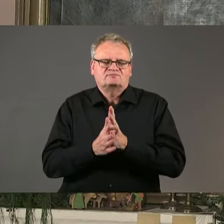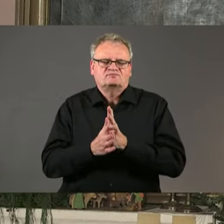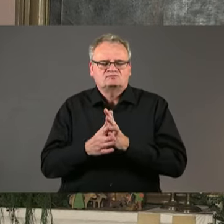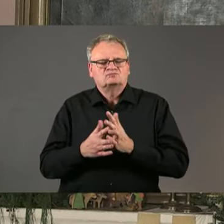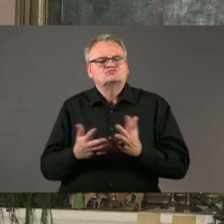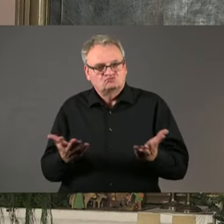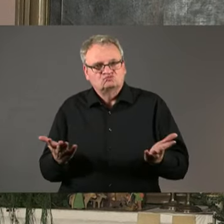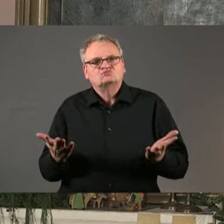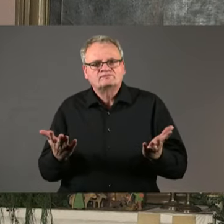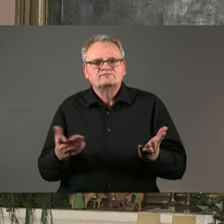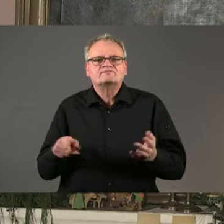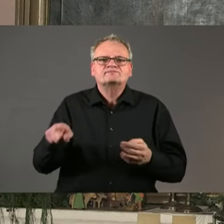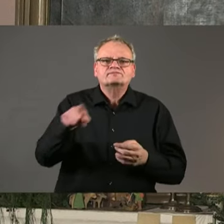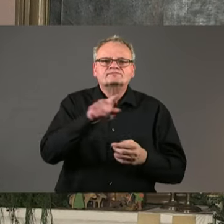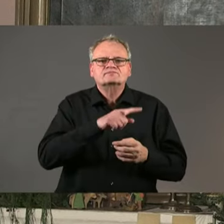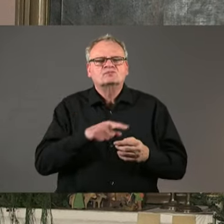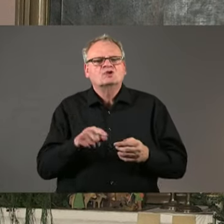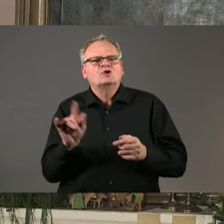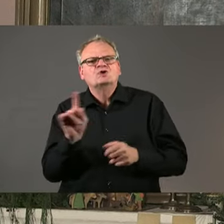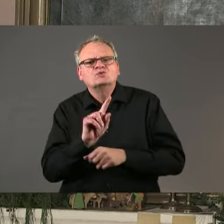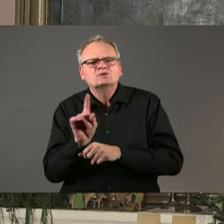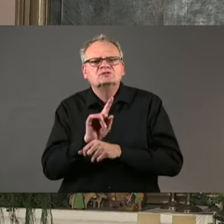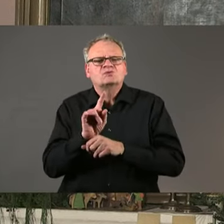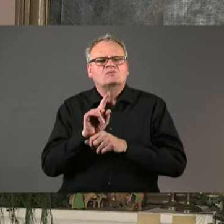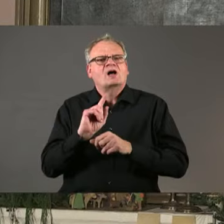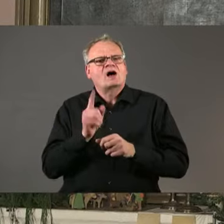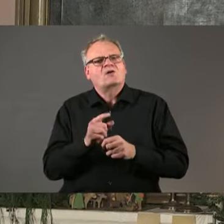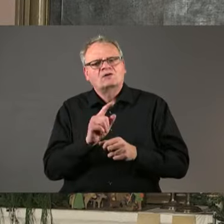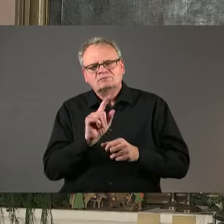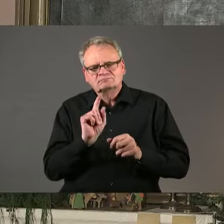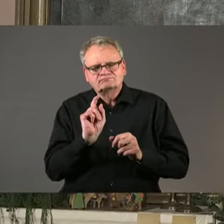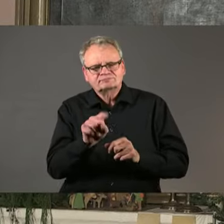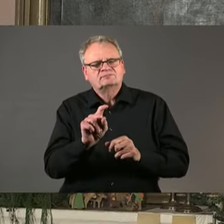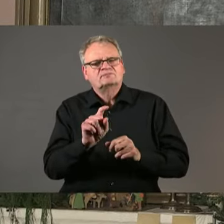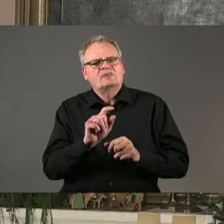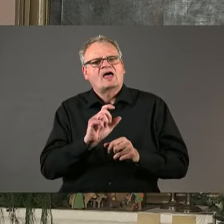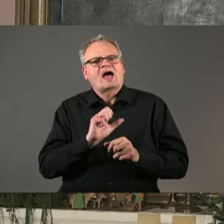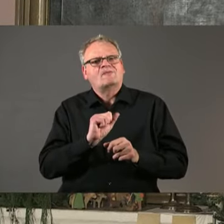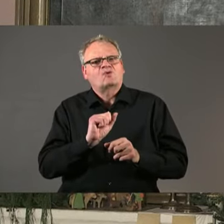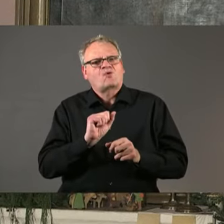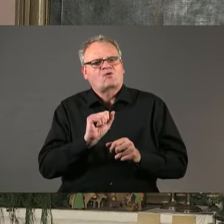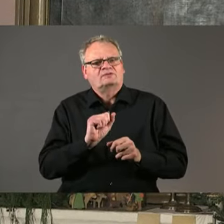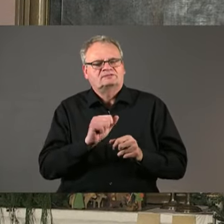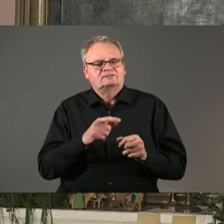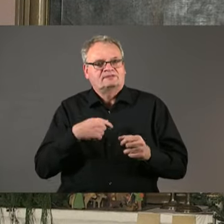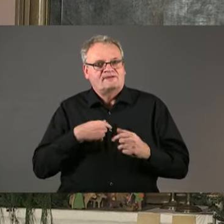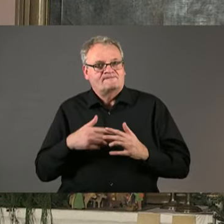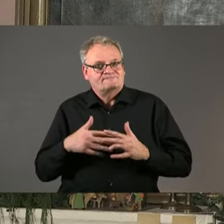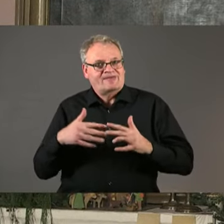uns sehr, wenn ihr uns auf YouTube abonniert. Denn wenn wir mehr Abonnentinnen und